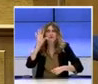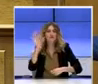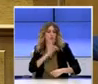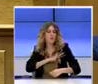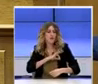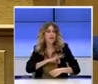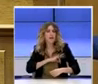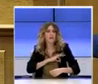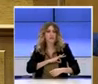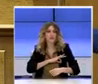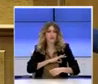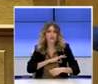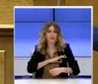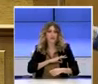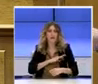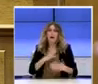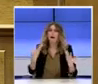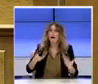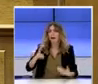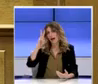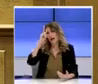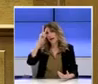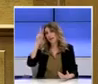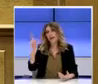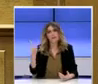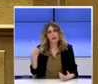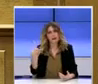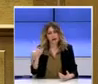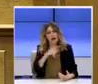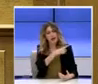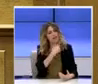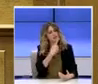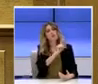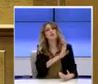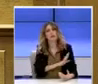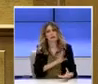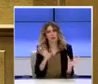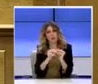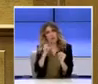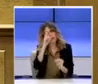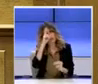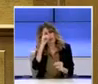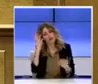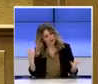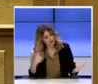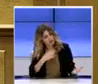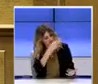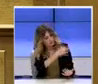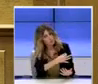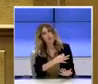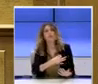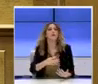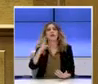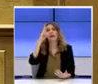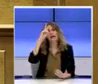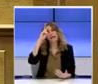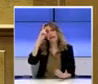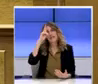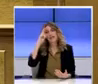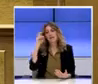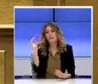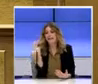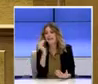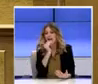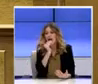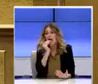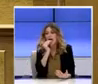αναφερθήκατε. Όπως αυτή της Γερμανίας, η οποία έσπευσε να αγοράσει για δικό της λογαριασμό,